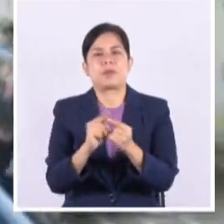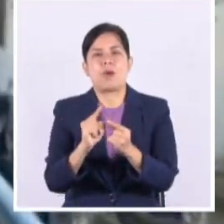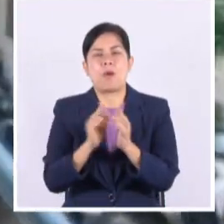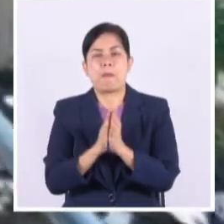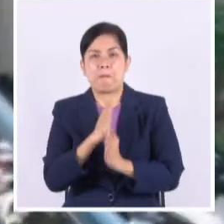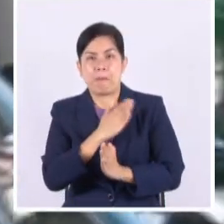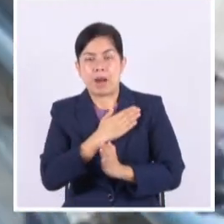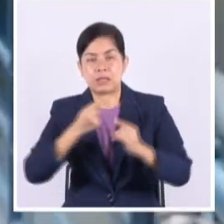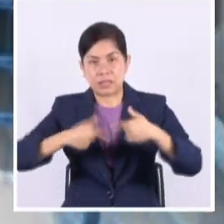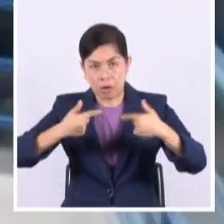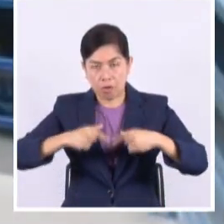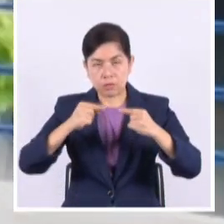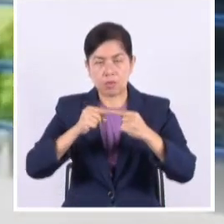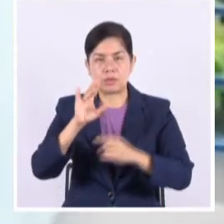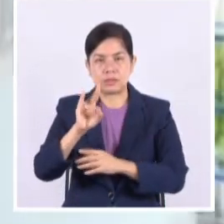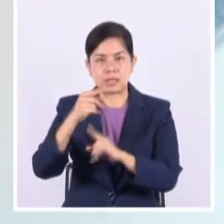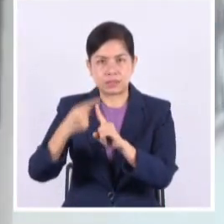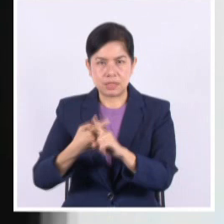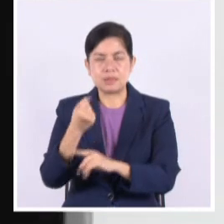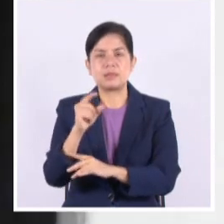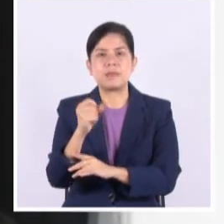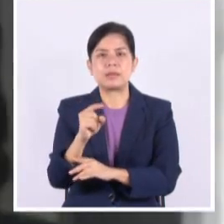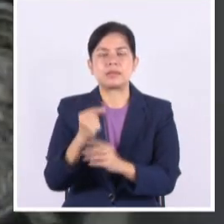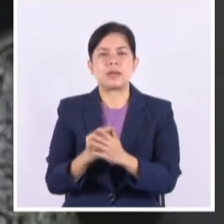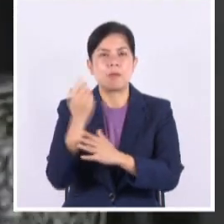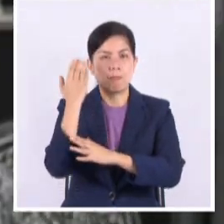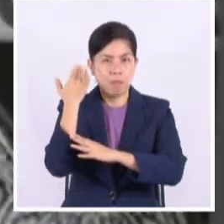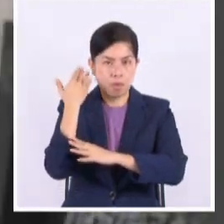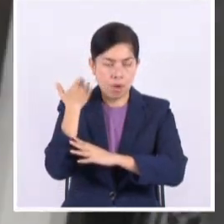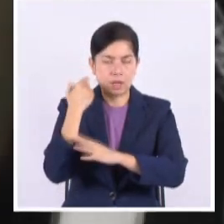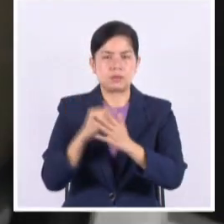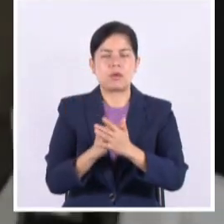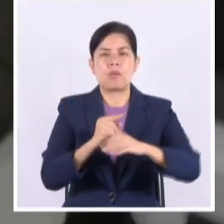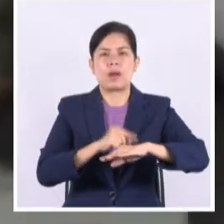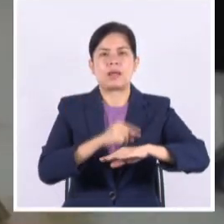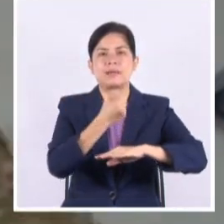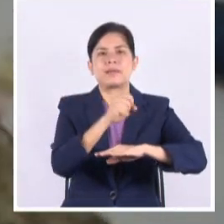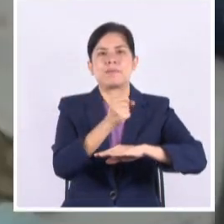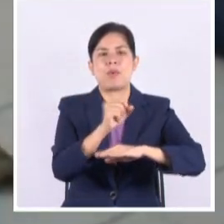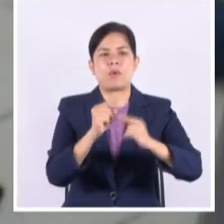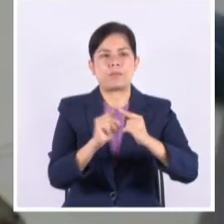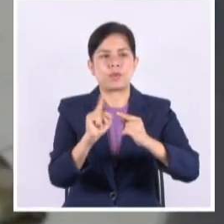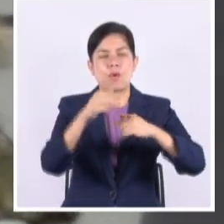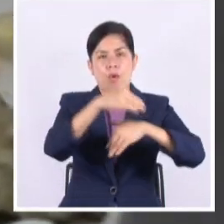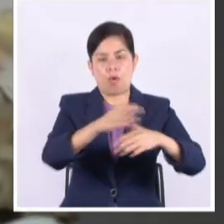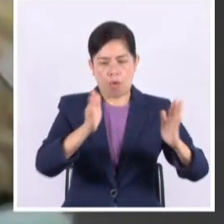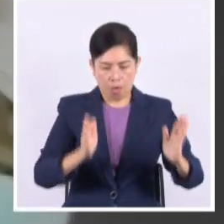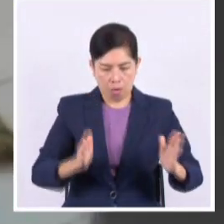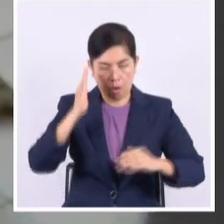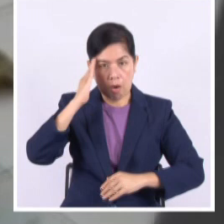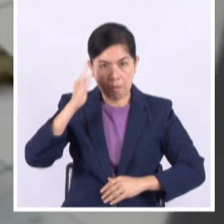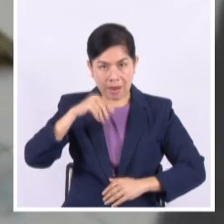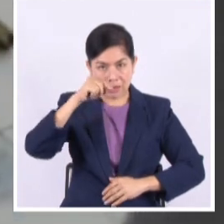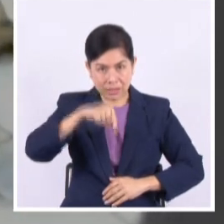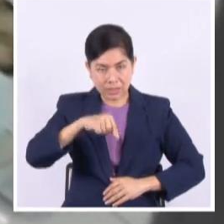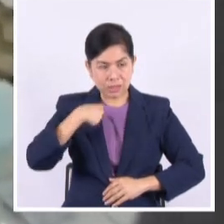นแต่ว่าเมื่อวานนี้10โมงกว่าคุณผู้ชม10โมงครึ่งที่หอพักแห่งนี้นะคะในที่สุดพอเจ้าหน้าที่ตำรวจมา